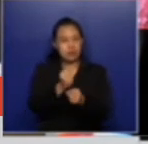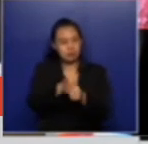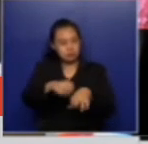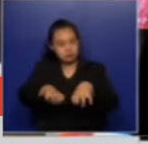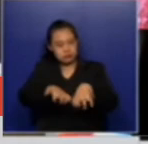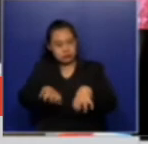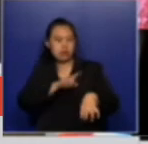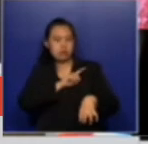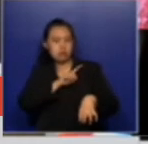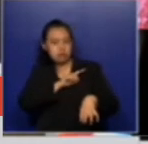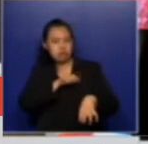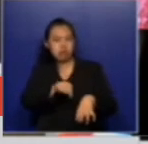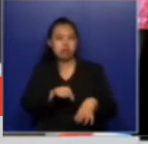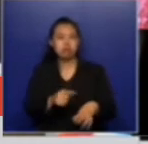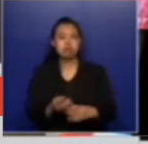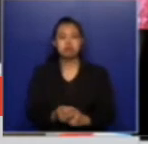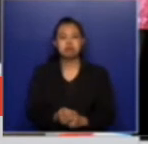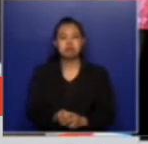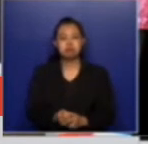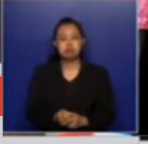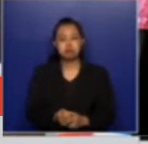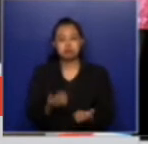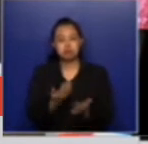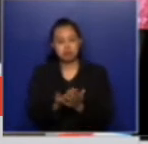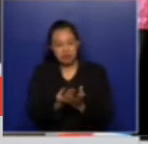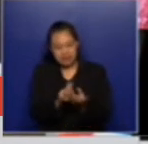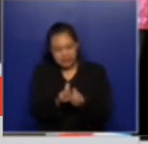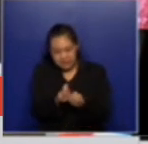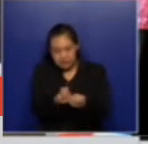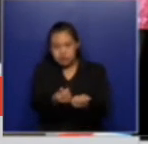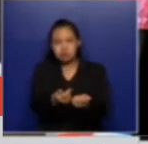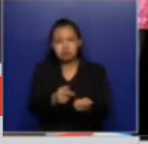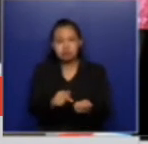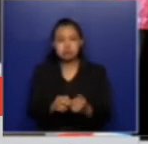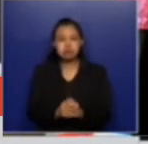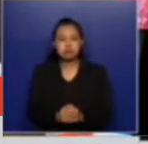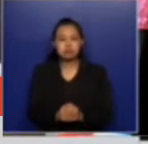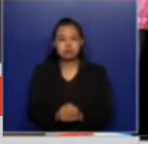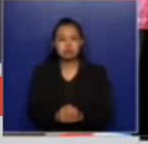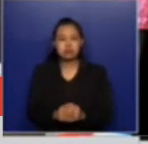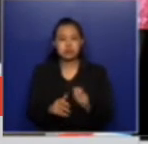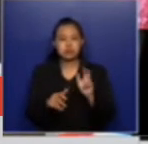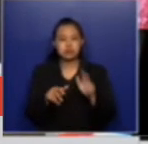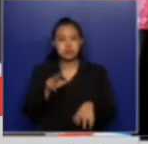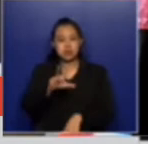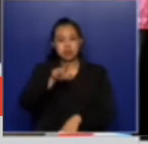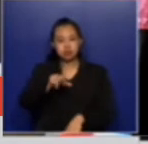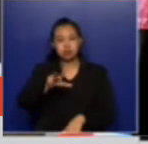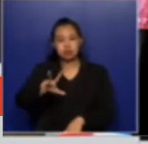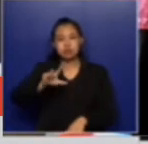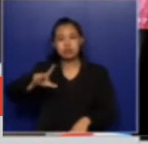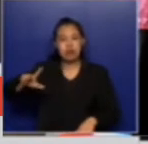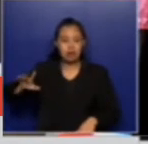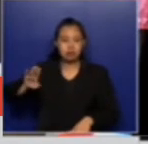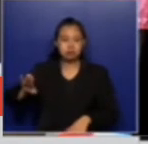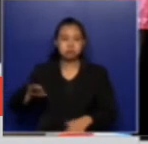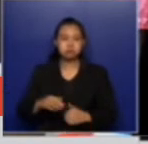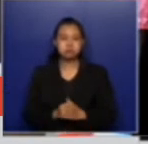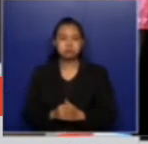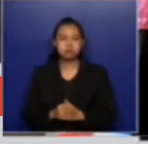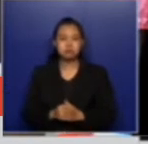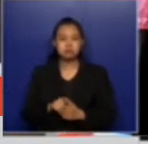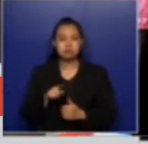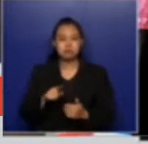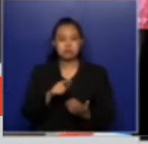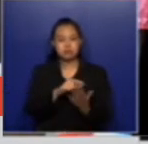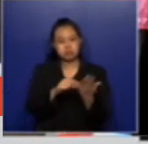ารจัดการทุกบาททุกสตังค์ทุกเม็ดใน 3.3 ล้านล้านนี่นะครับที่เขียนมาเนี่ยทั้งขาว